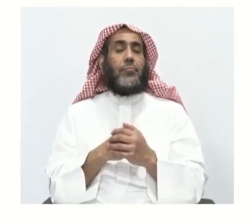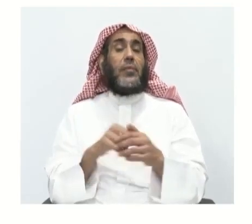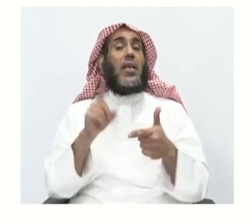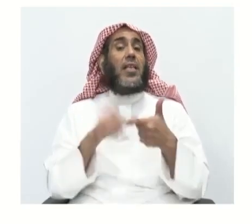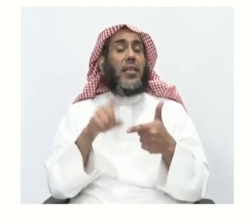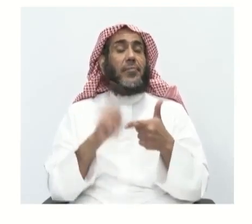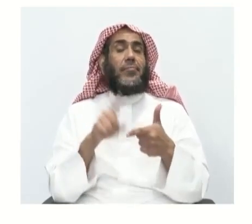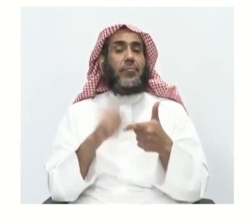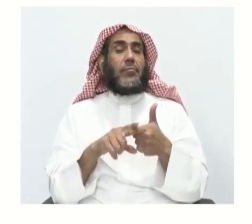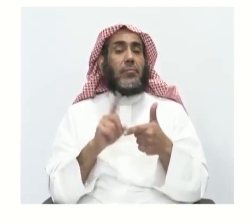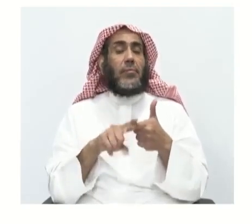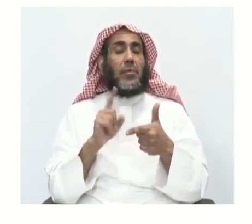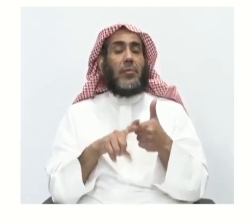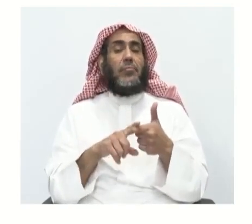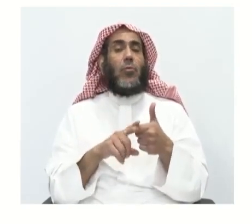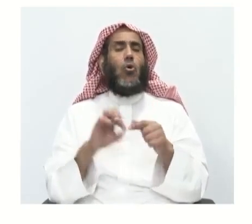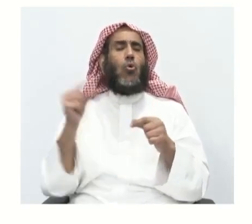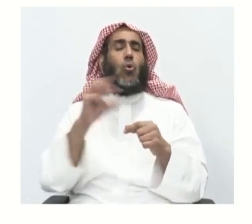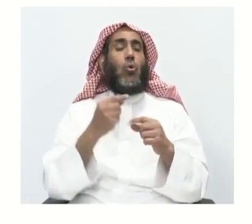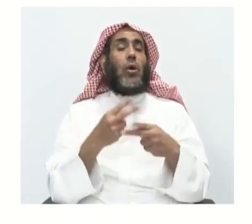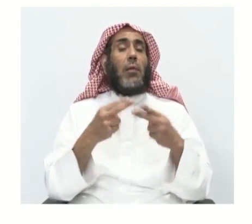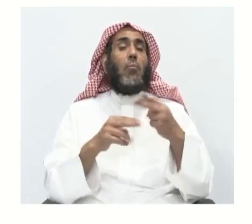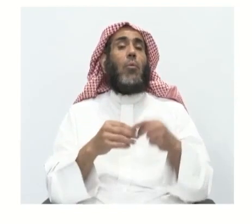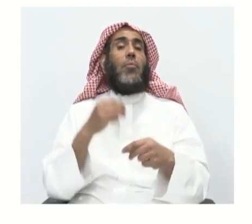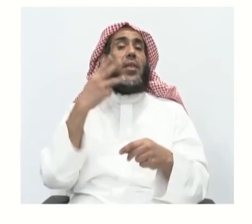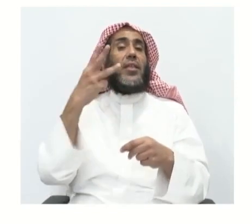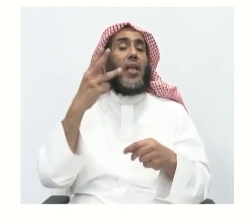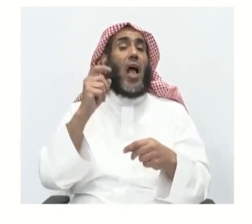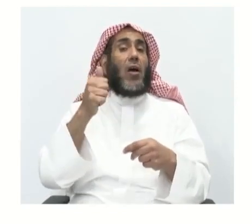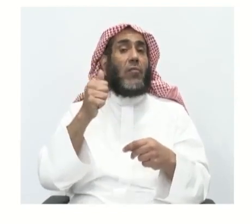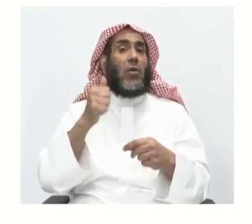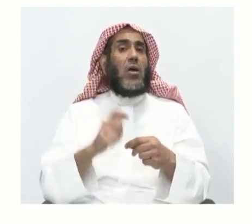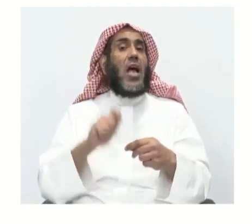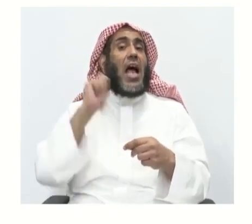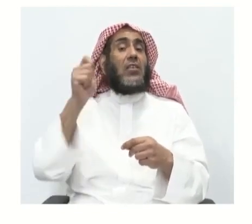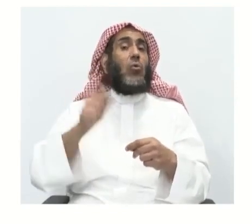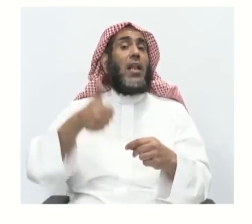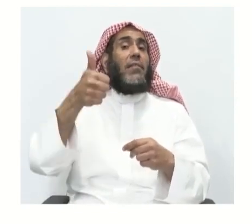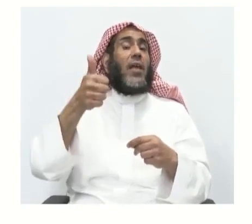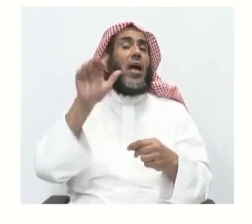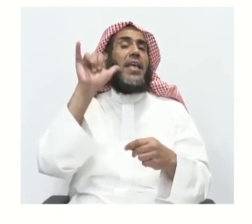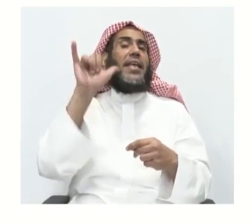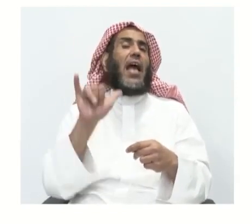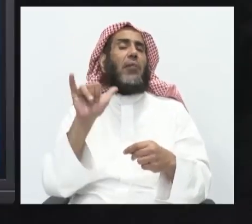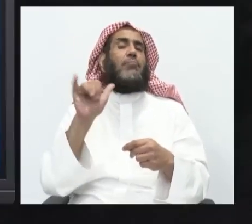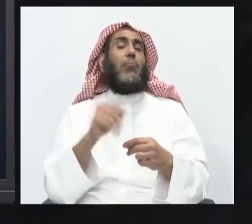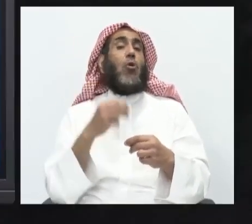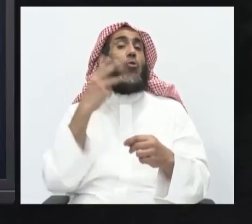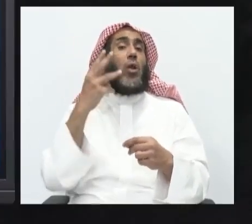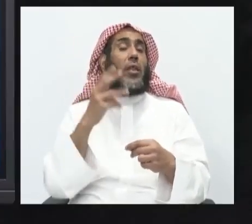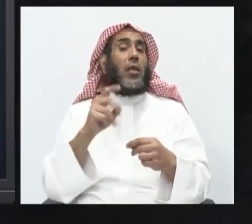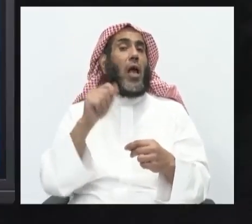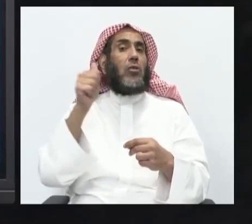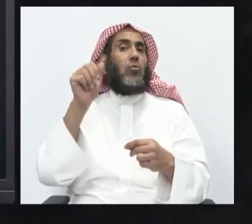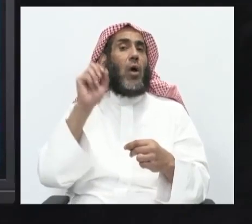الثاني او الاثنان كل كلمه مكونه من ثلاثه احرف اصل الفها ياء الثلاثي اصل